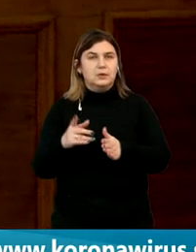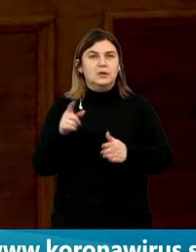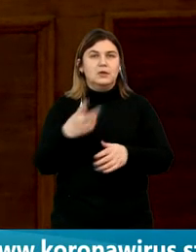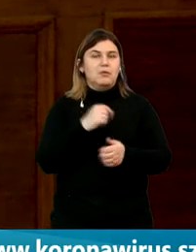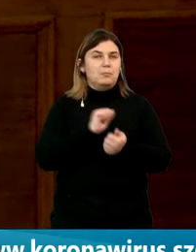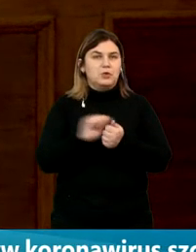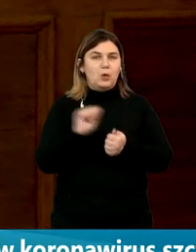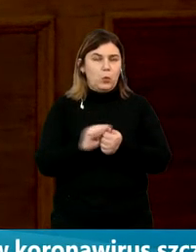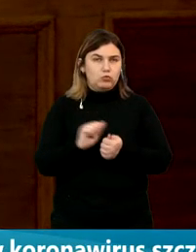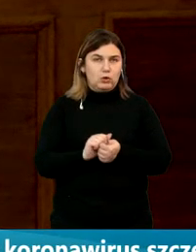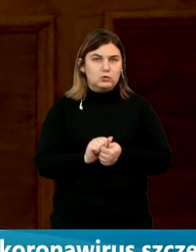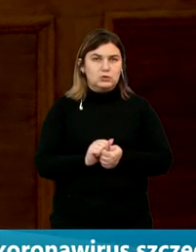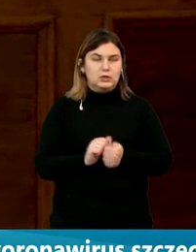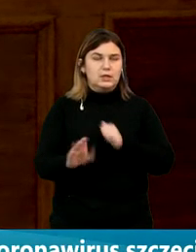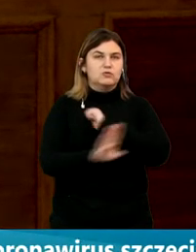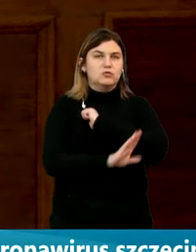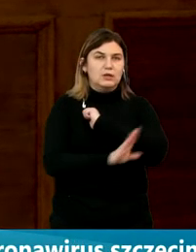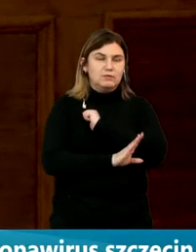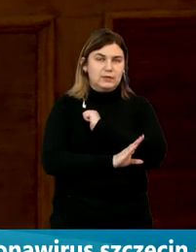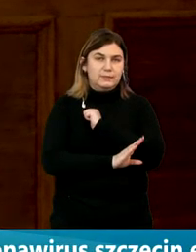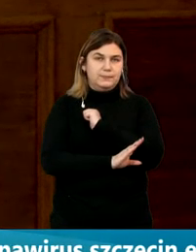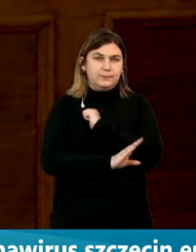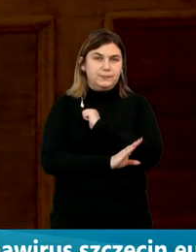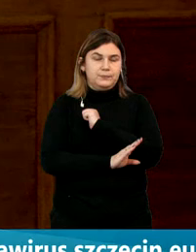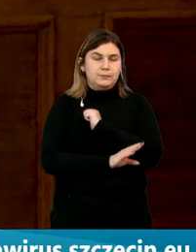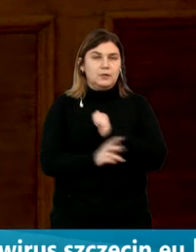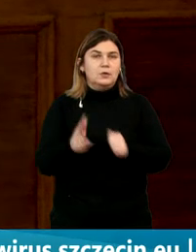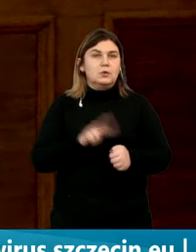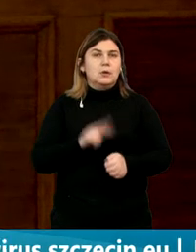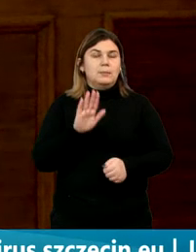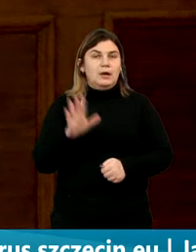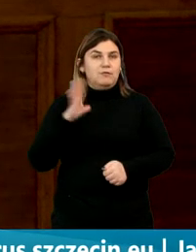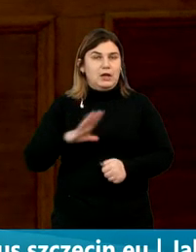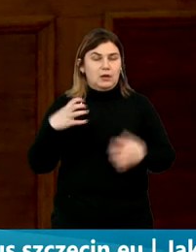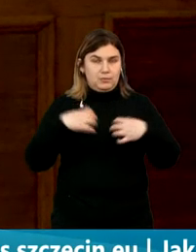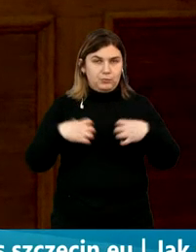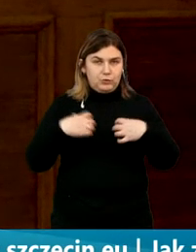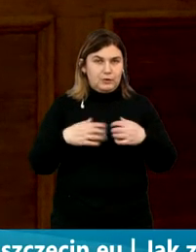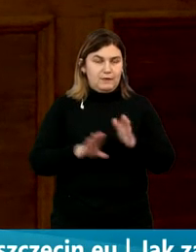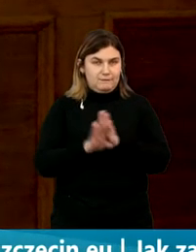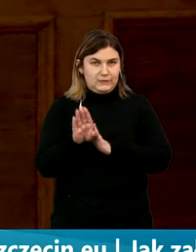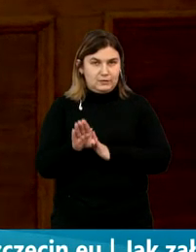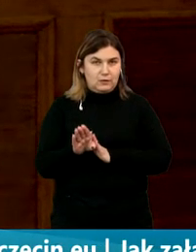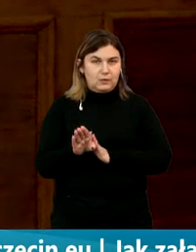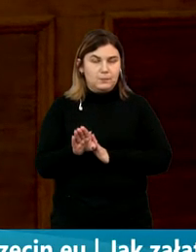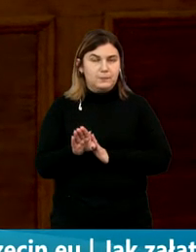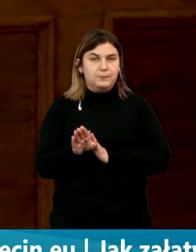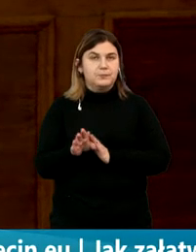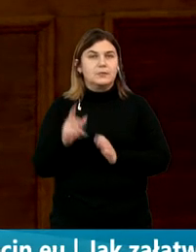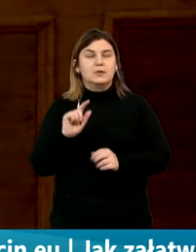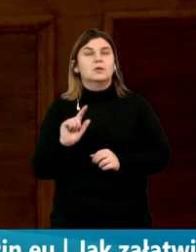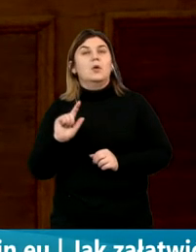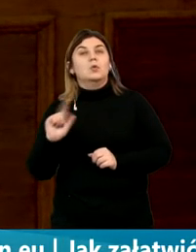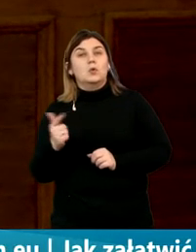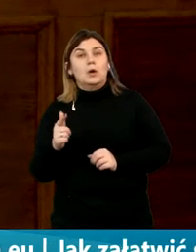uszkodzić drzewa z jednej strony, które ma wartość przyrodniczą bardzo wysoką, no i z drugiej strony